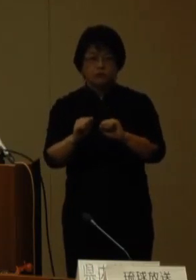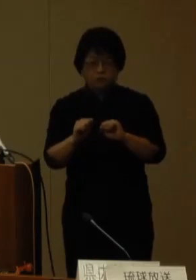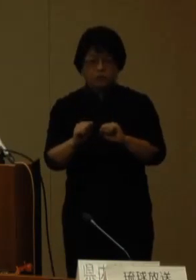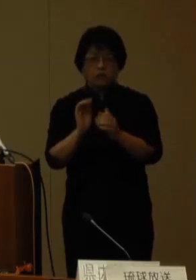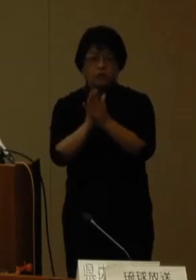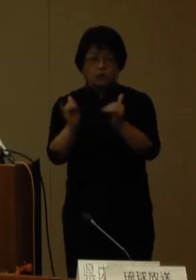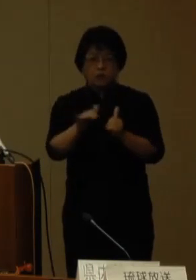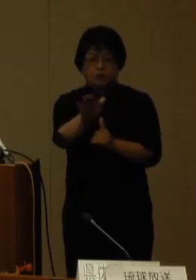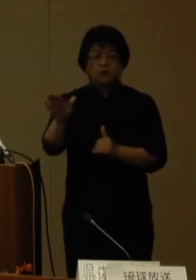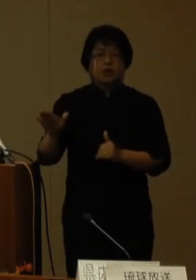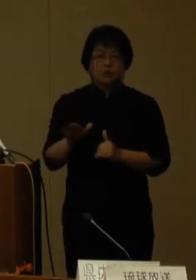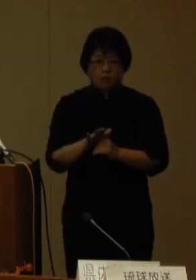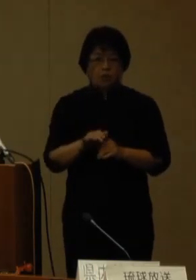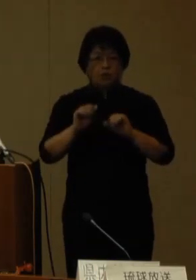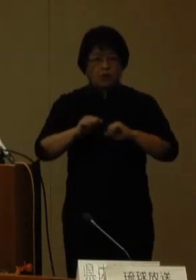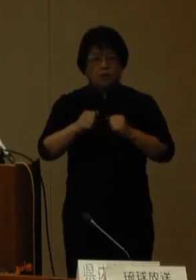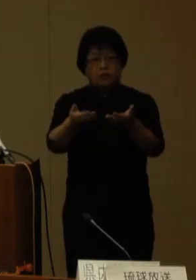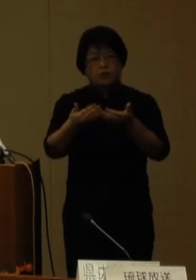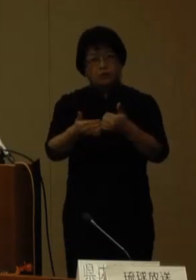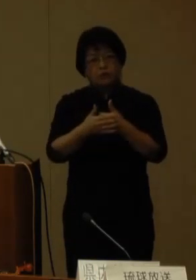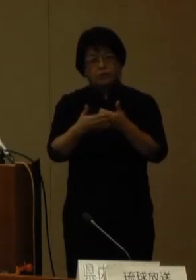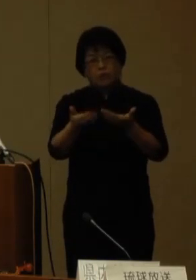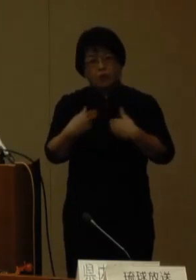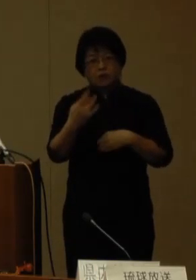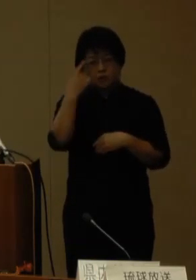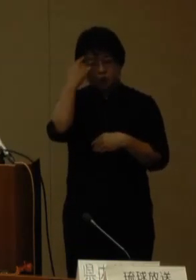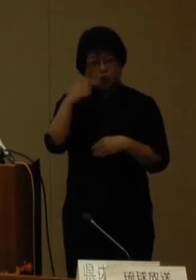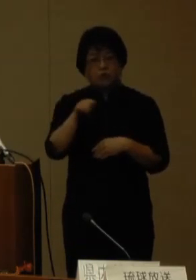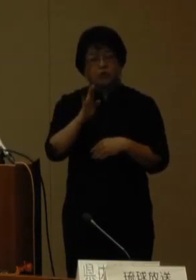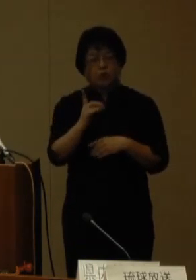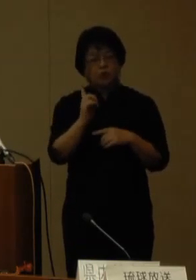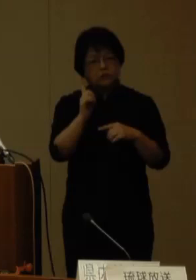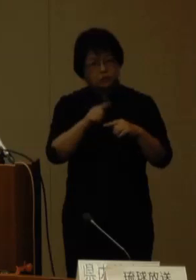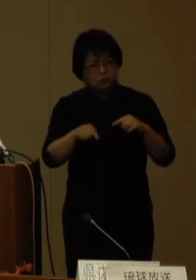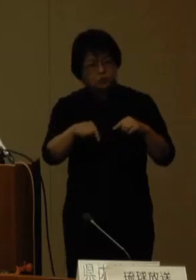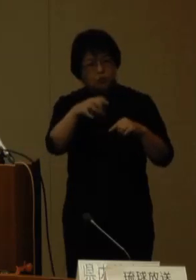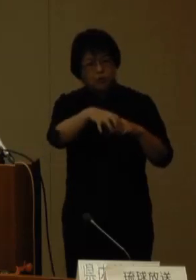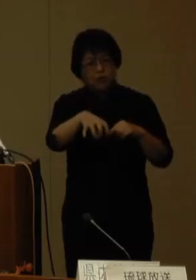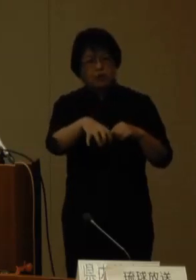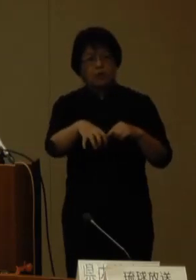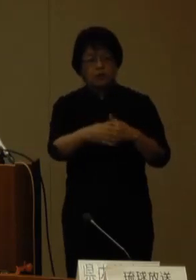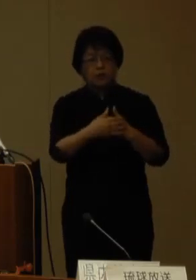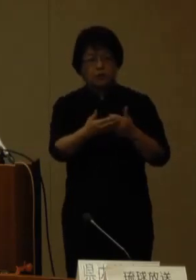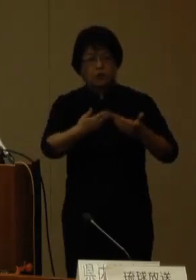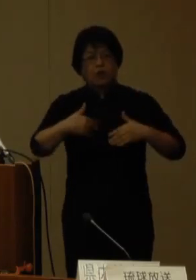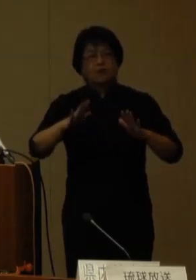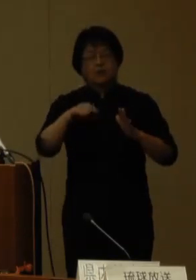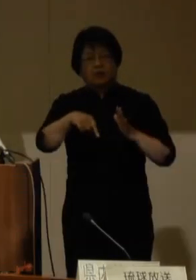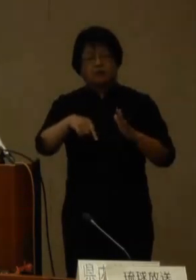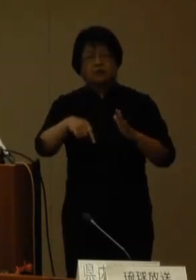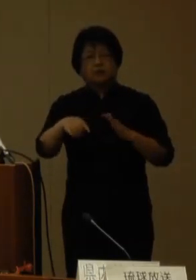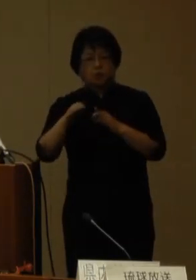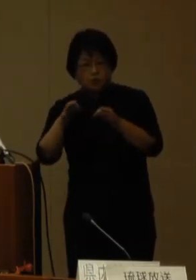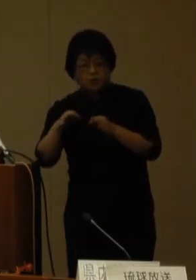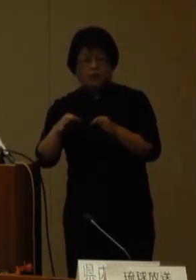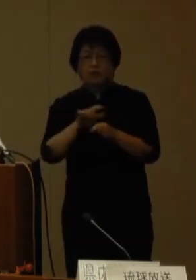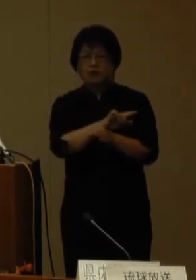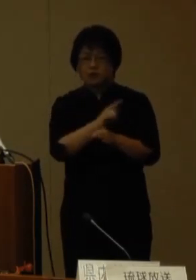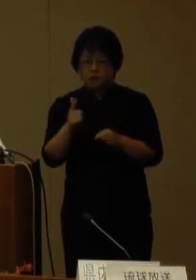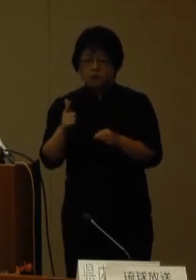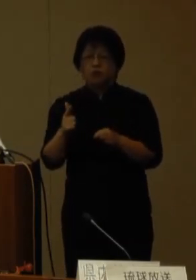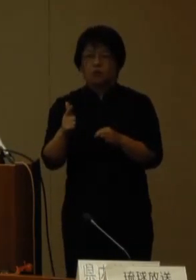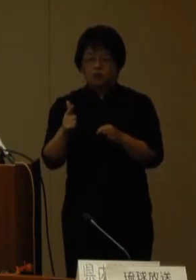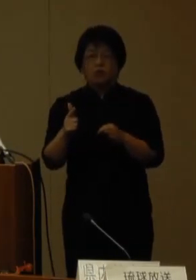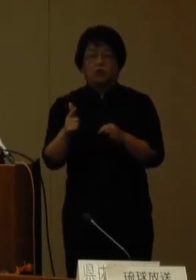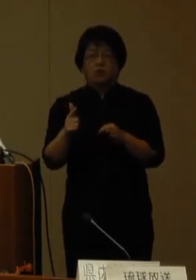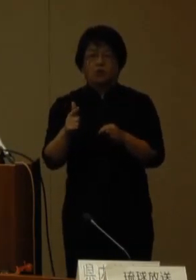々も懸命に頑張ってこられたと思います。しかし一部では我々の協力に応じていただけない店舗ですとか、あるいはそういう店